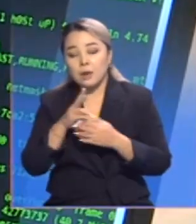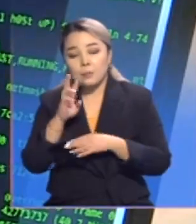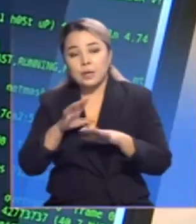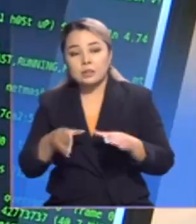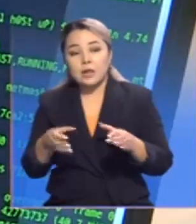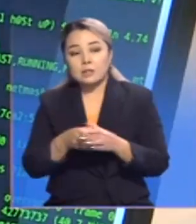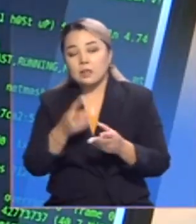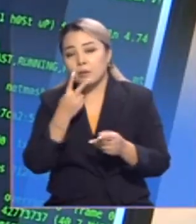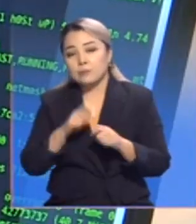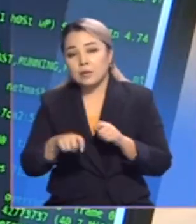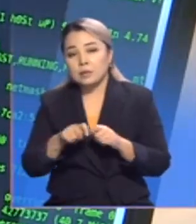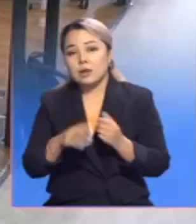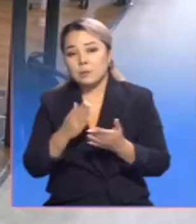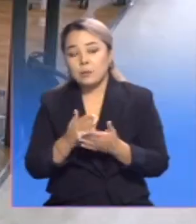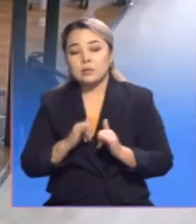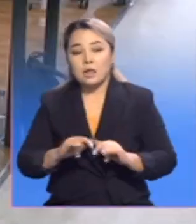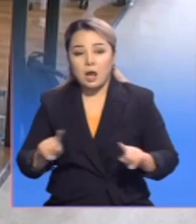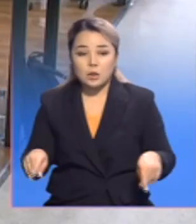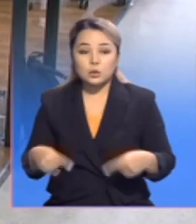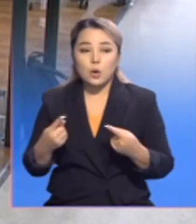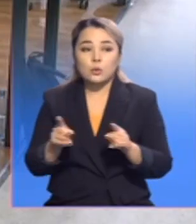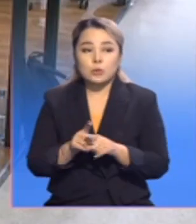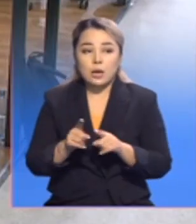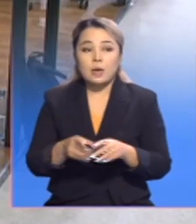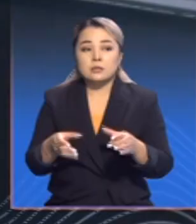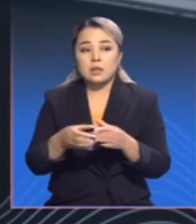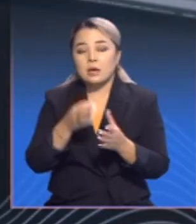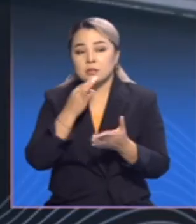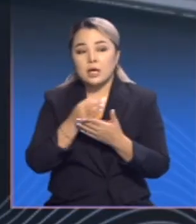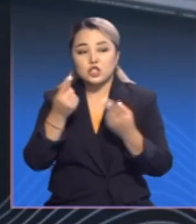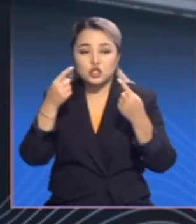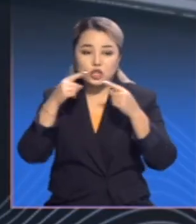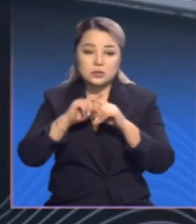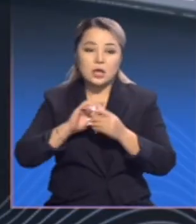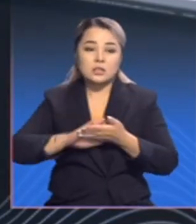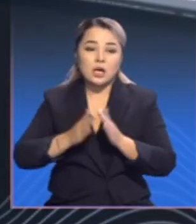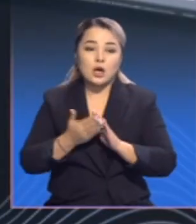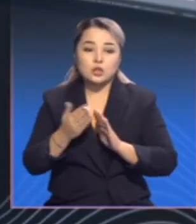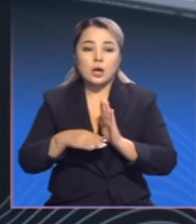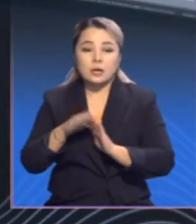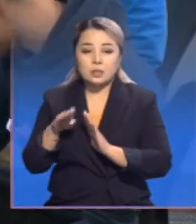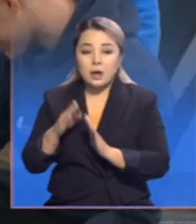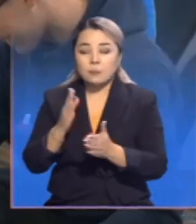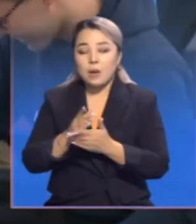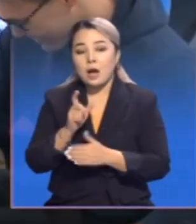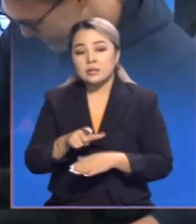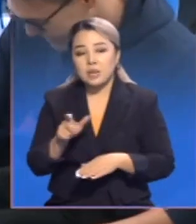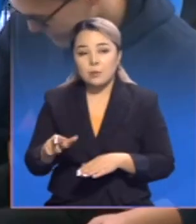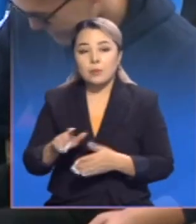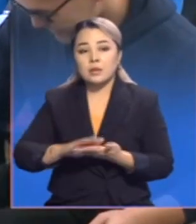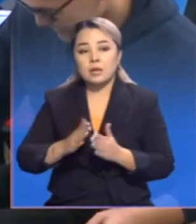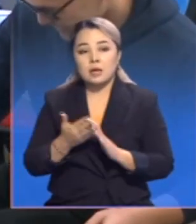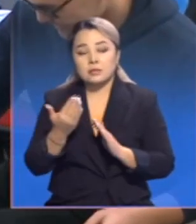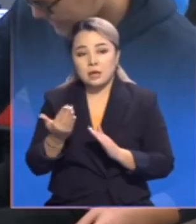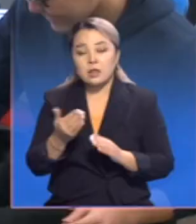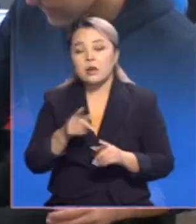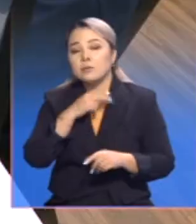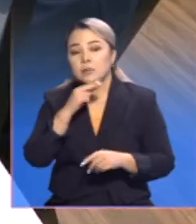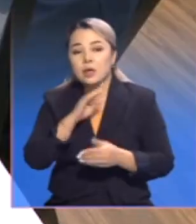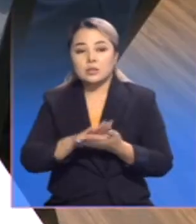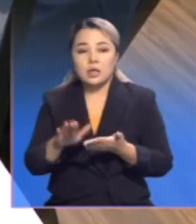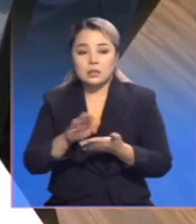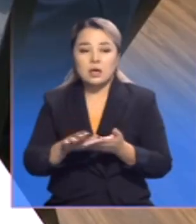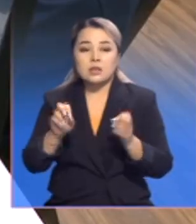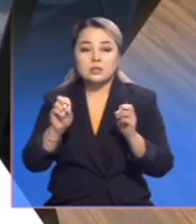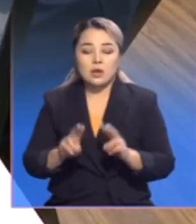IT индустриясы қарқын алып келе жатса да, әлеуметтік инженерияның қалыптасуы һәм азаматтардың кибергигиенаға